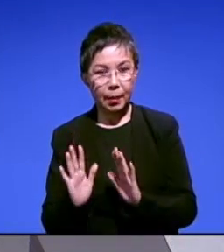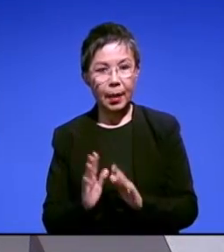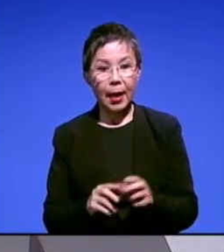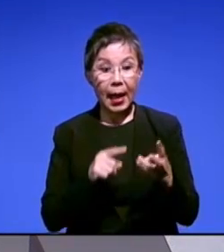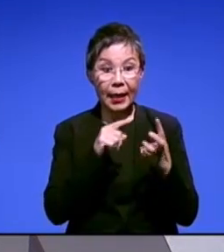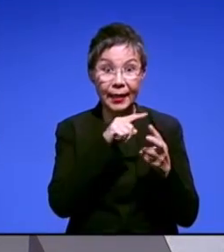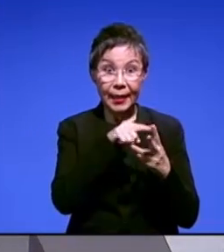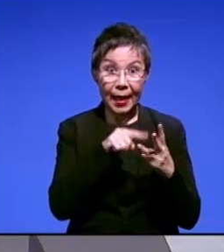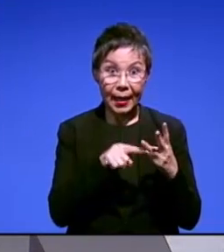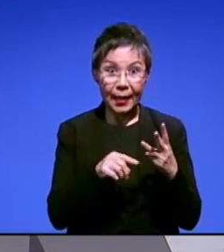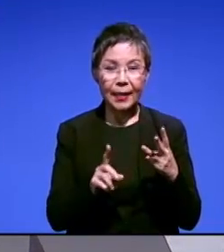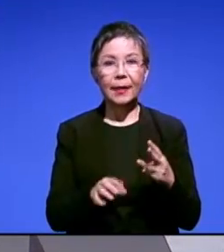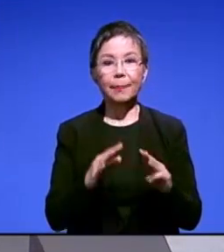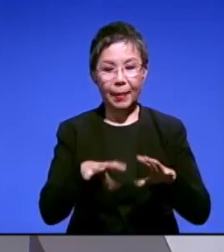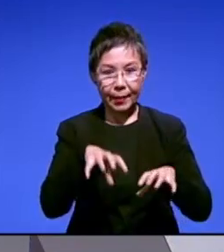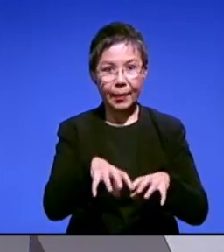pemilihan penghuni yang diterapkan.